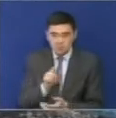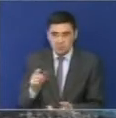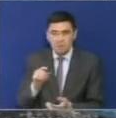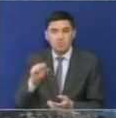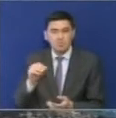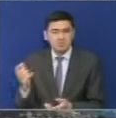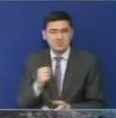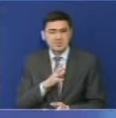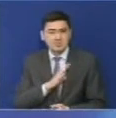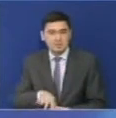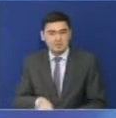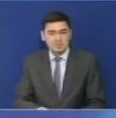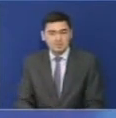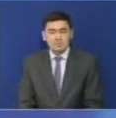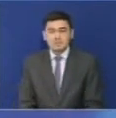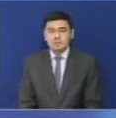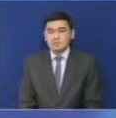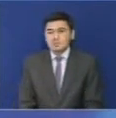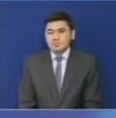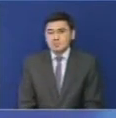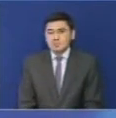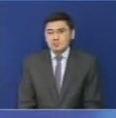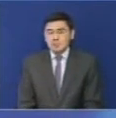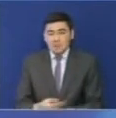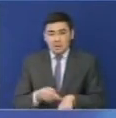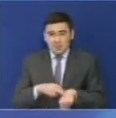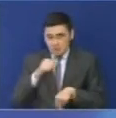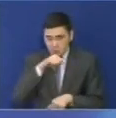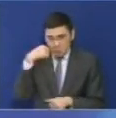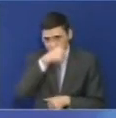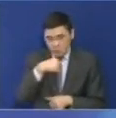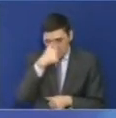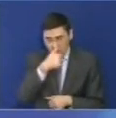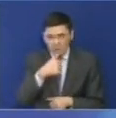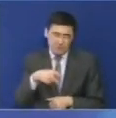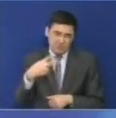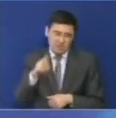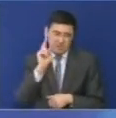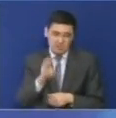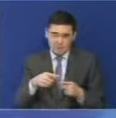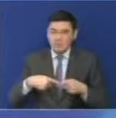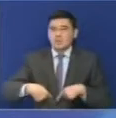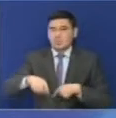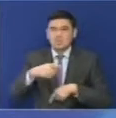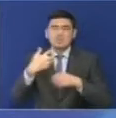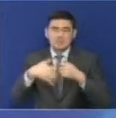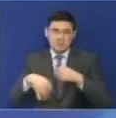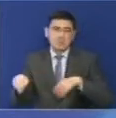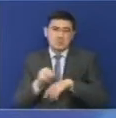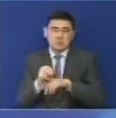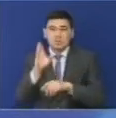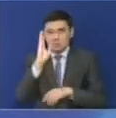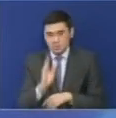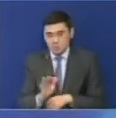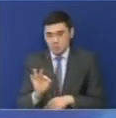Семей телеарнасы. Биыл 20 шақырымды құрайтын қала жолдарында орташа жөндеу жұмыстары жүргізілетін болады.